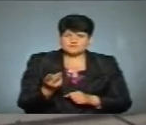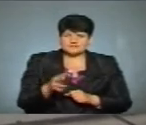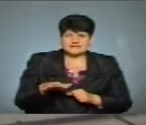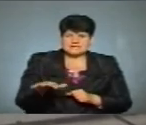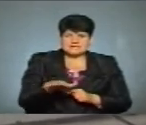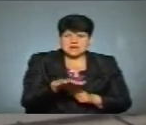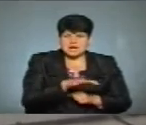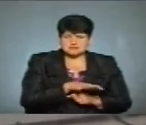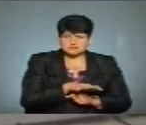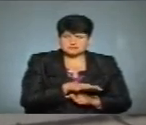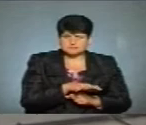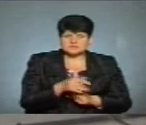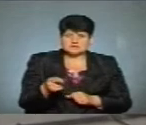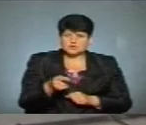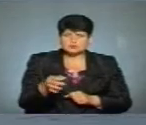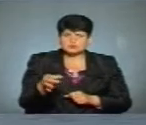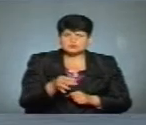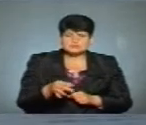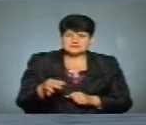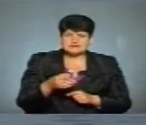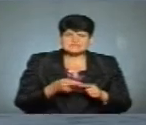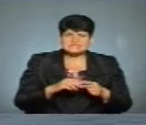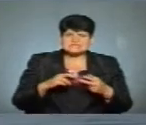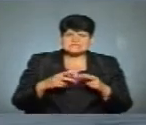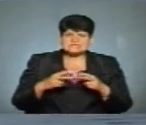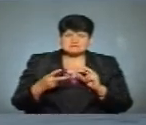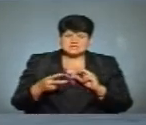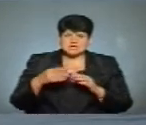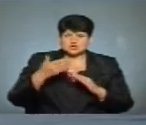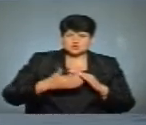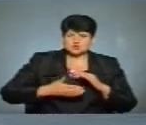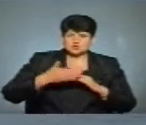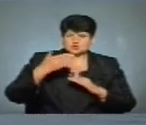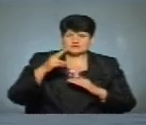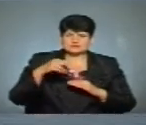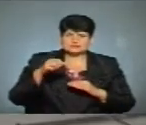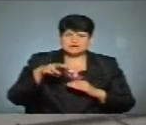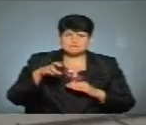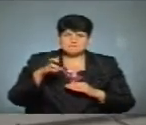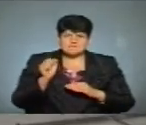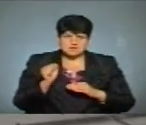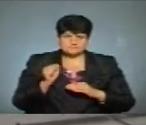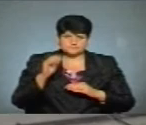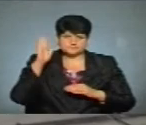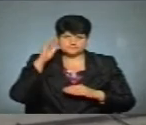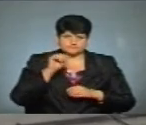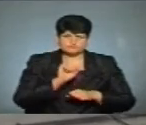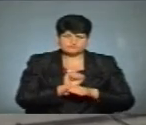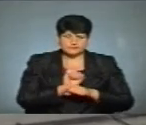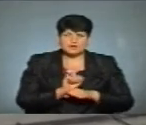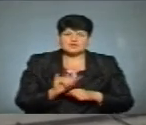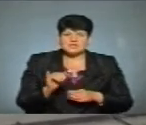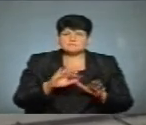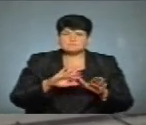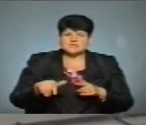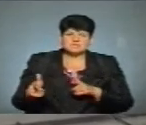ділянкам Тернопільського ставу. Це заміна модернізації шлюзів на дамбі. І після